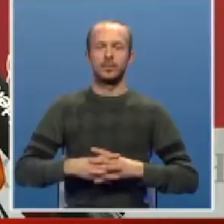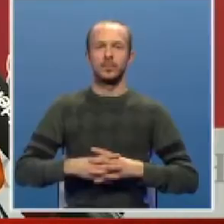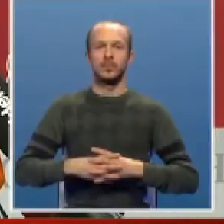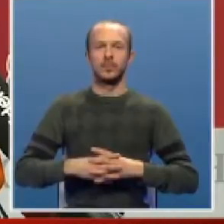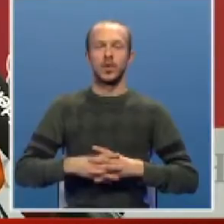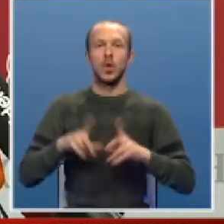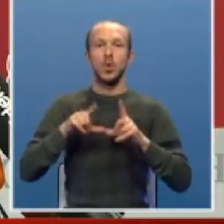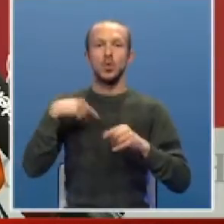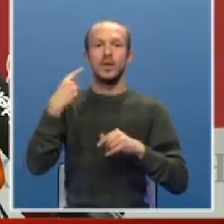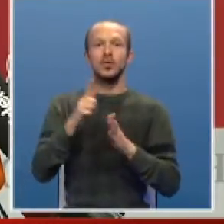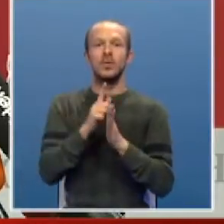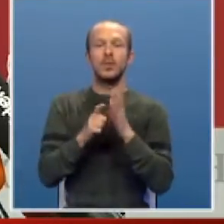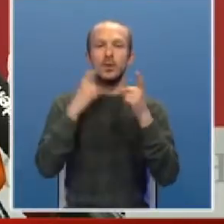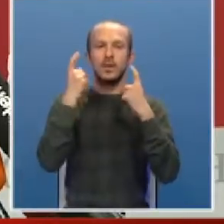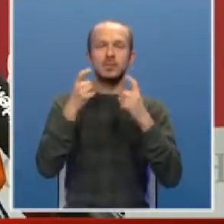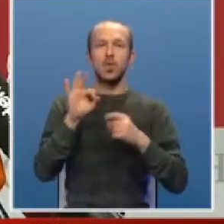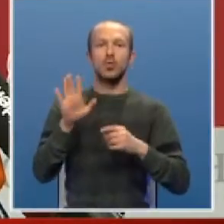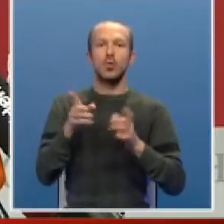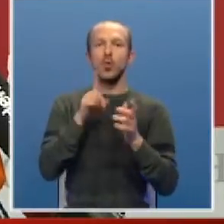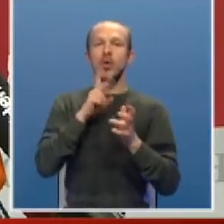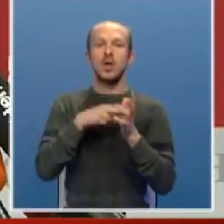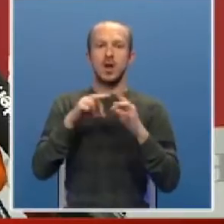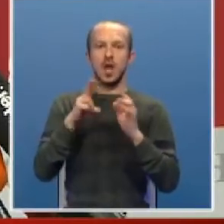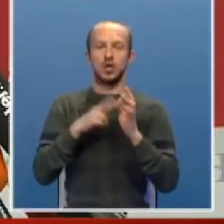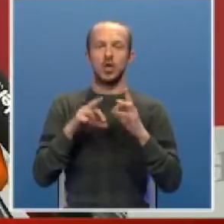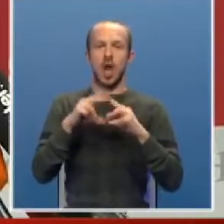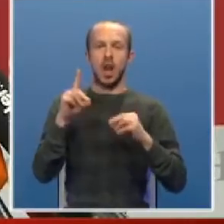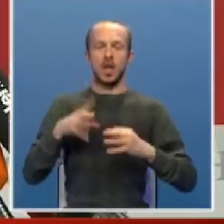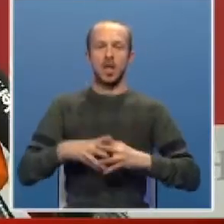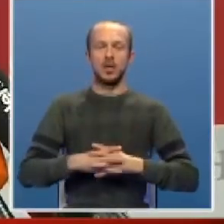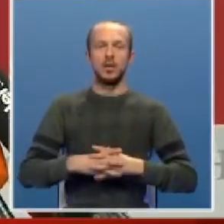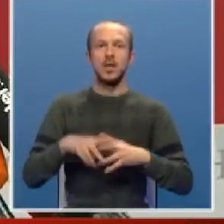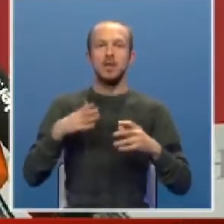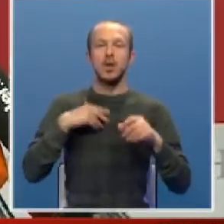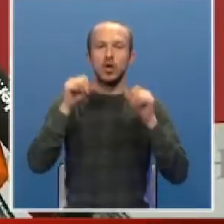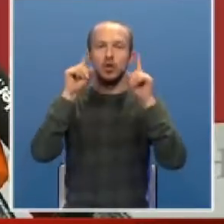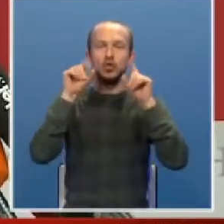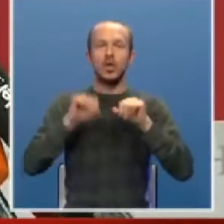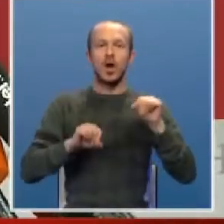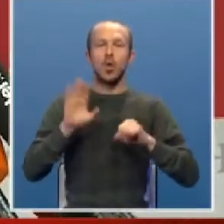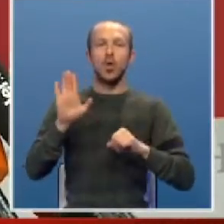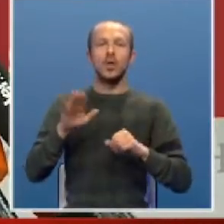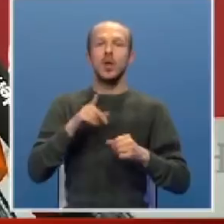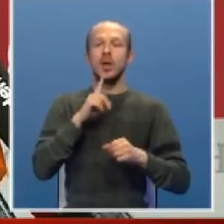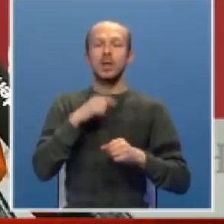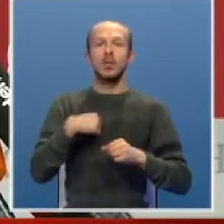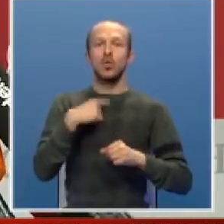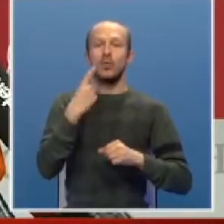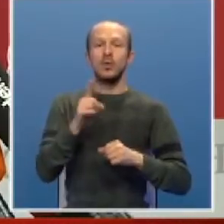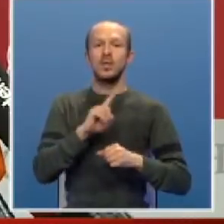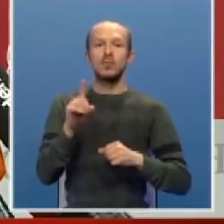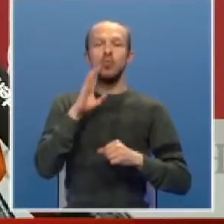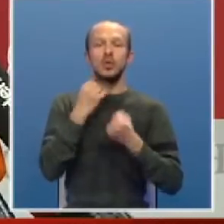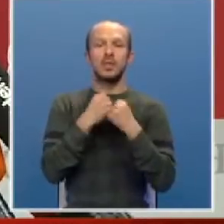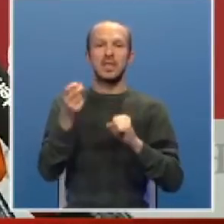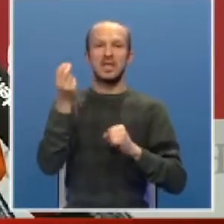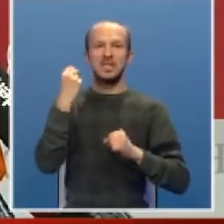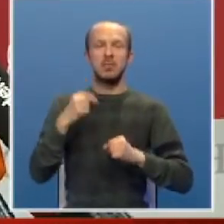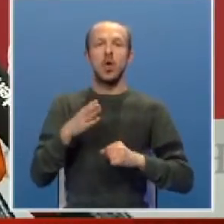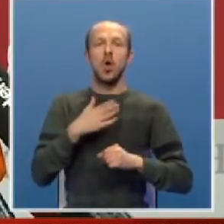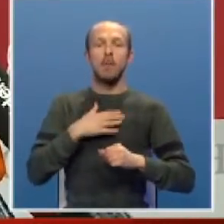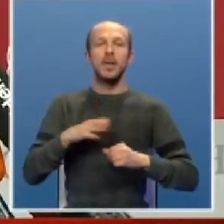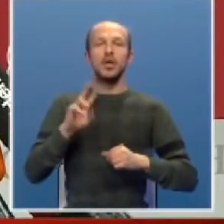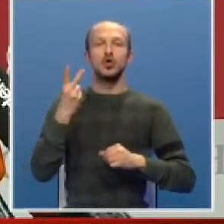u narednom vremenu razmislimo o tome na koji način, ali me čudi kako oni koji, ako mi govorimo da nismo bosanski Srbi, da nas